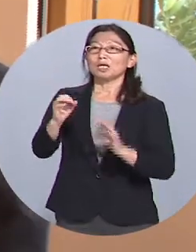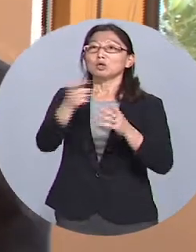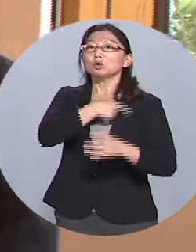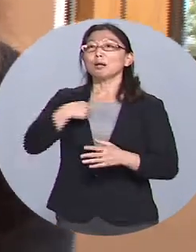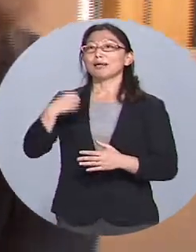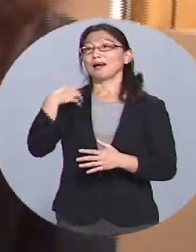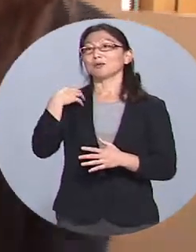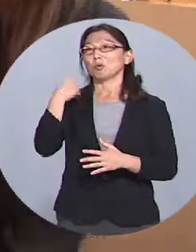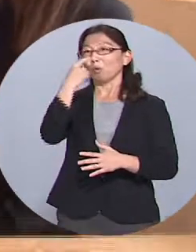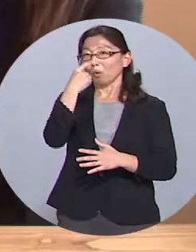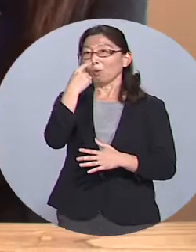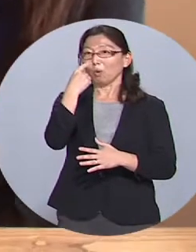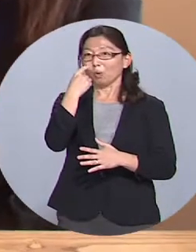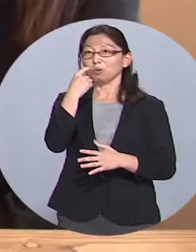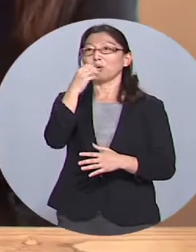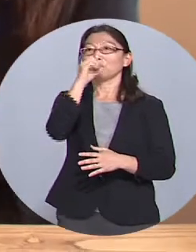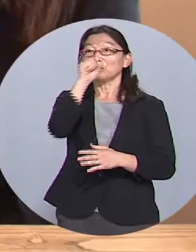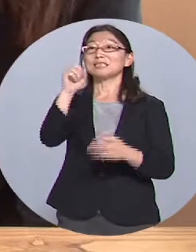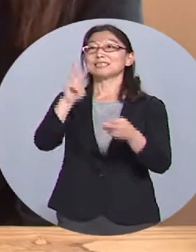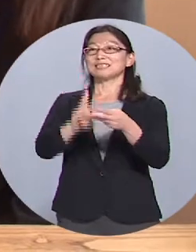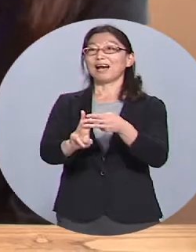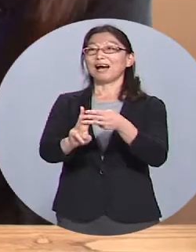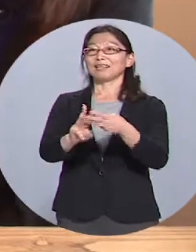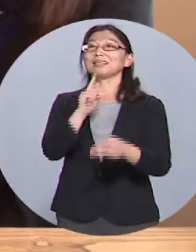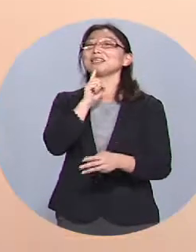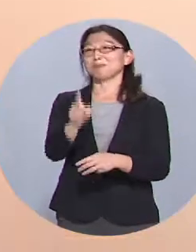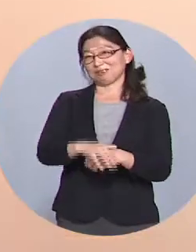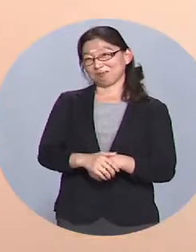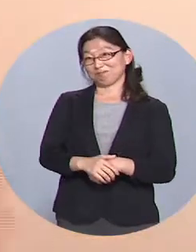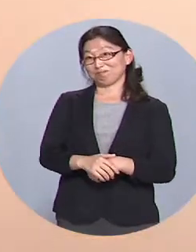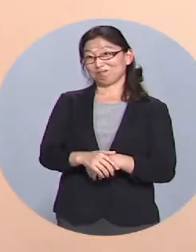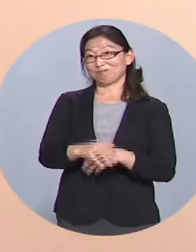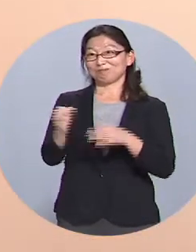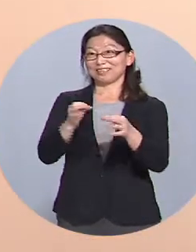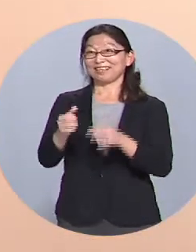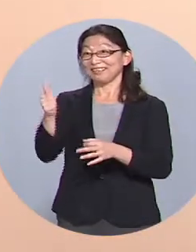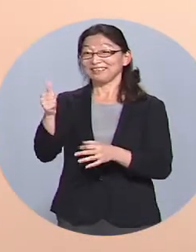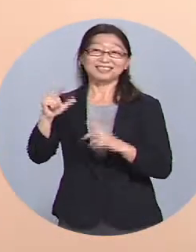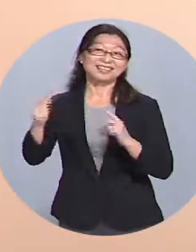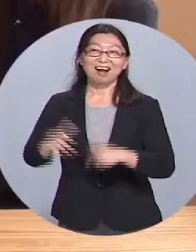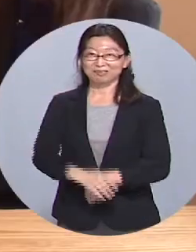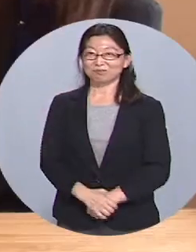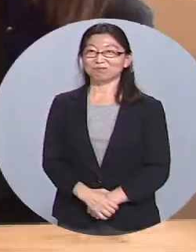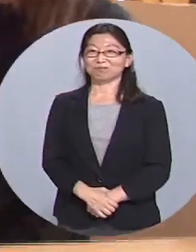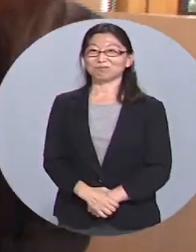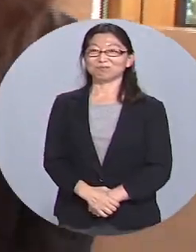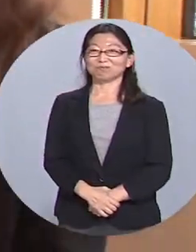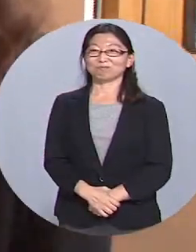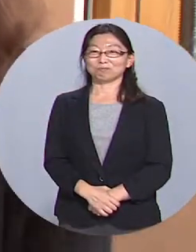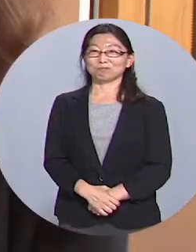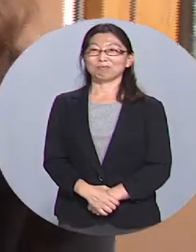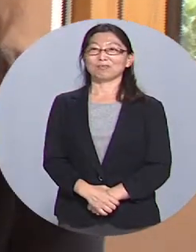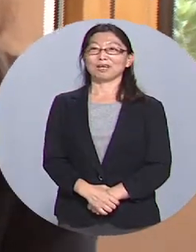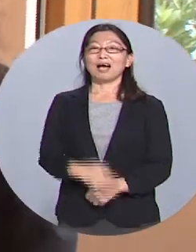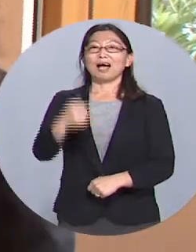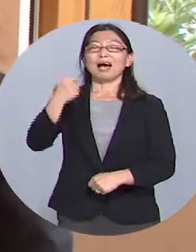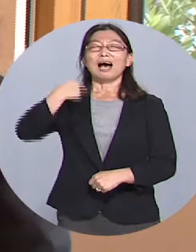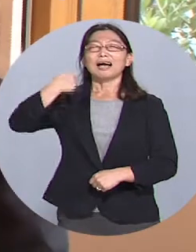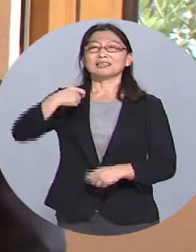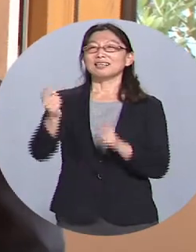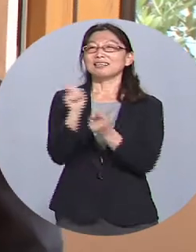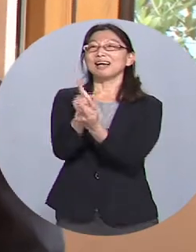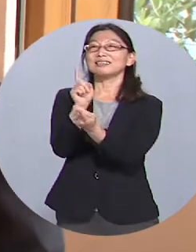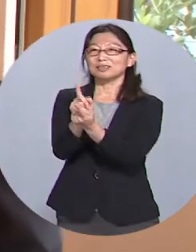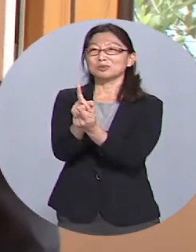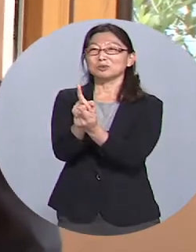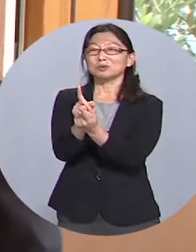と言います。はい、 店員さんじゃないってことですか？ そうなんです、違います。 熊谷市で企画をされてる？ そうなんです。暑さ対策としてかき氷を